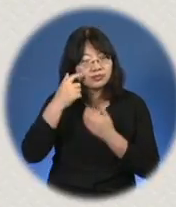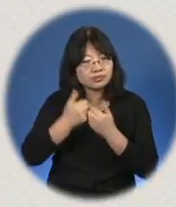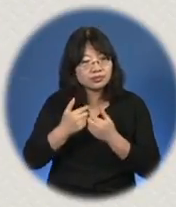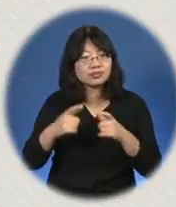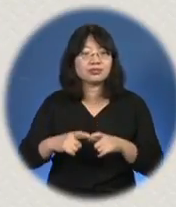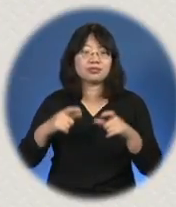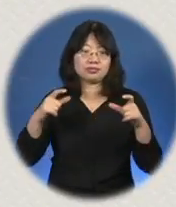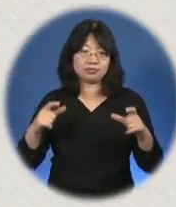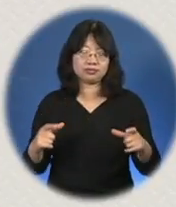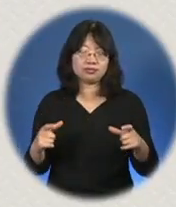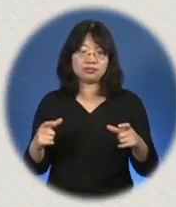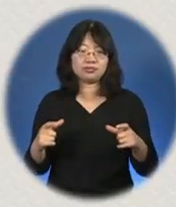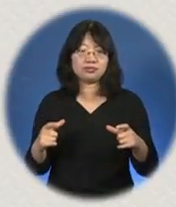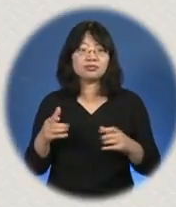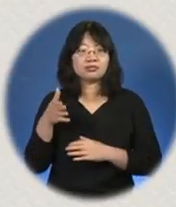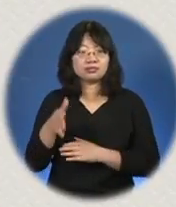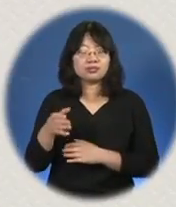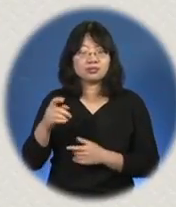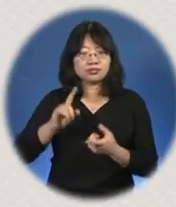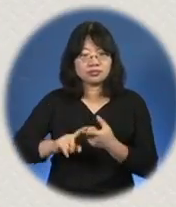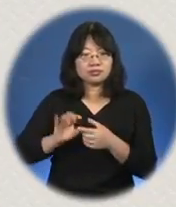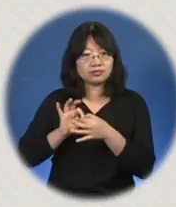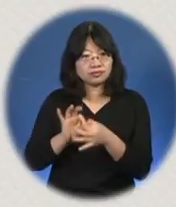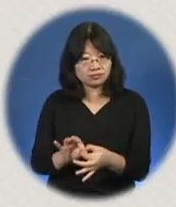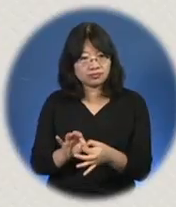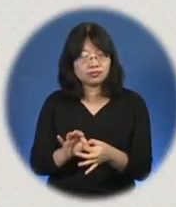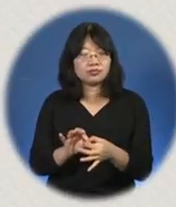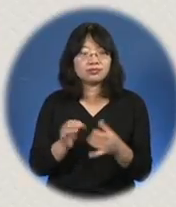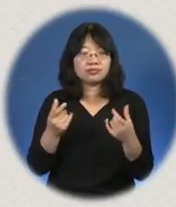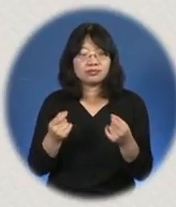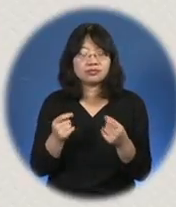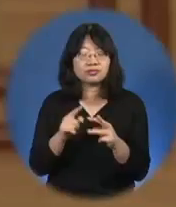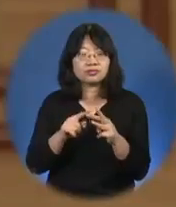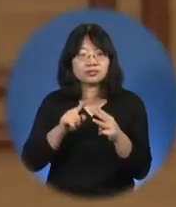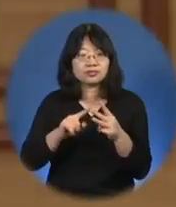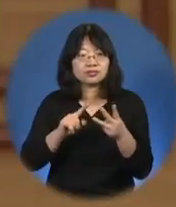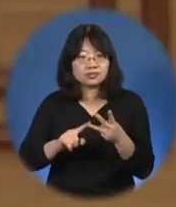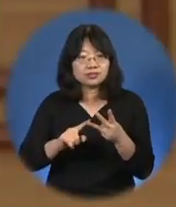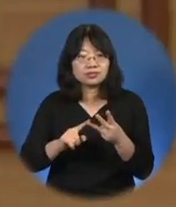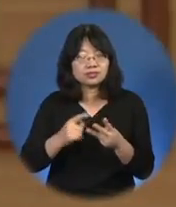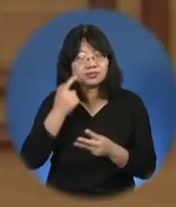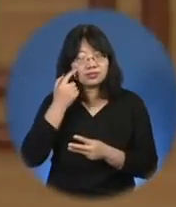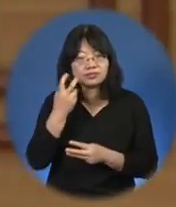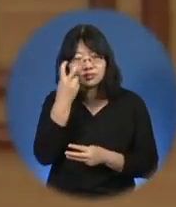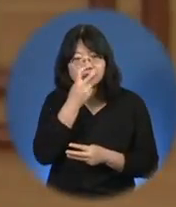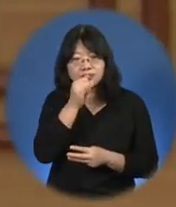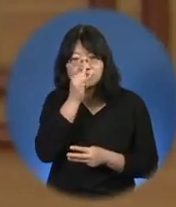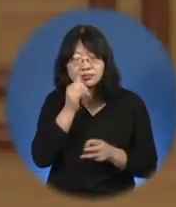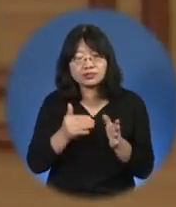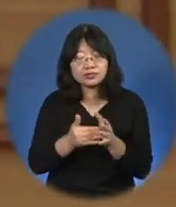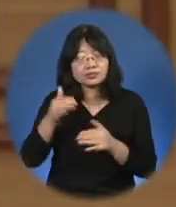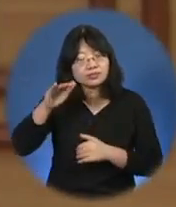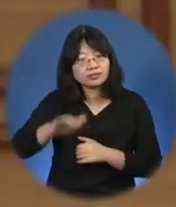정반대로 확대하는 방향 예. 또는 그대로 유지하는 방향 이렇게 세 개의 설문을 드렸는데